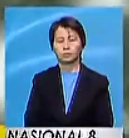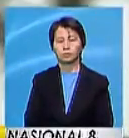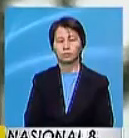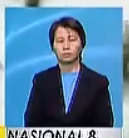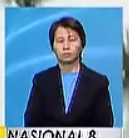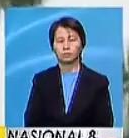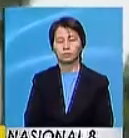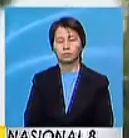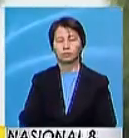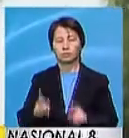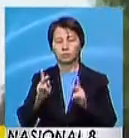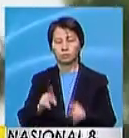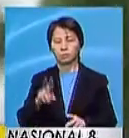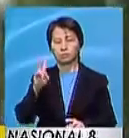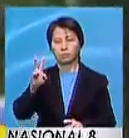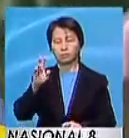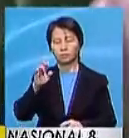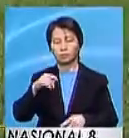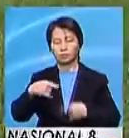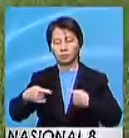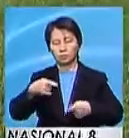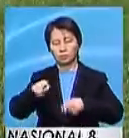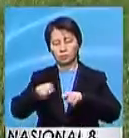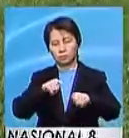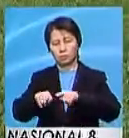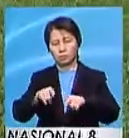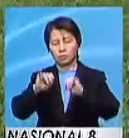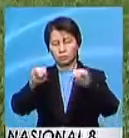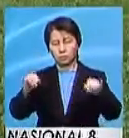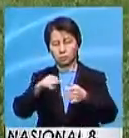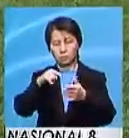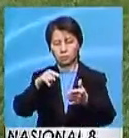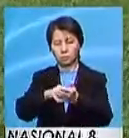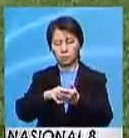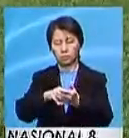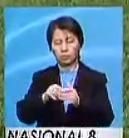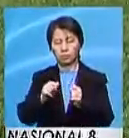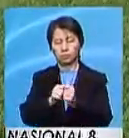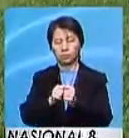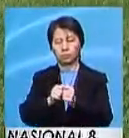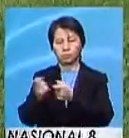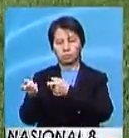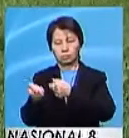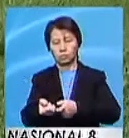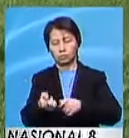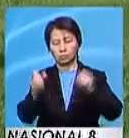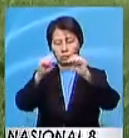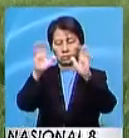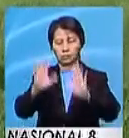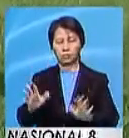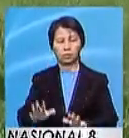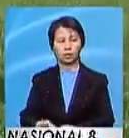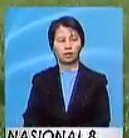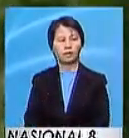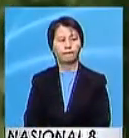Piala Eurasia di sisi kedua akan memulakan saingan pada Jumaat sehingga Ahad di lapangan golf Glen Mary, Shah Alam.